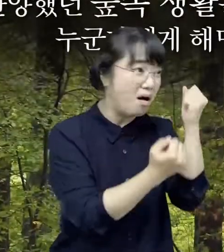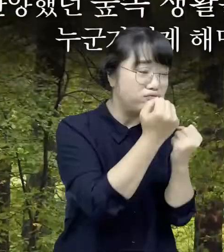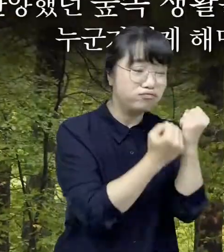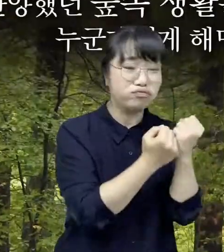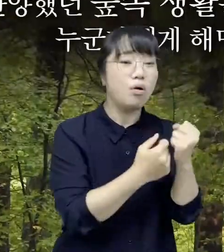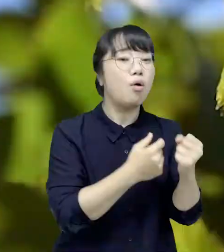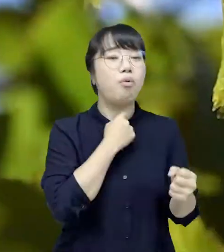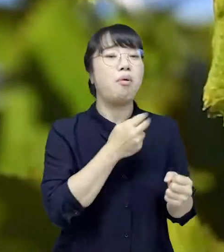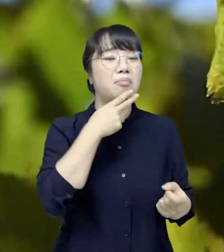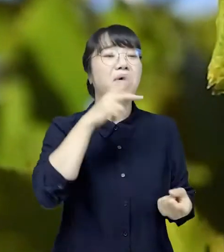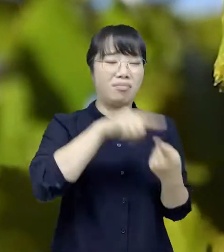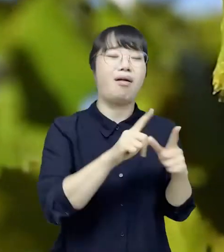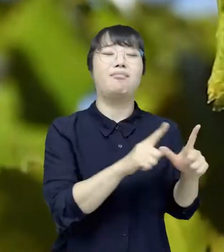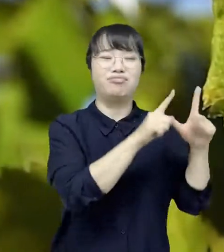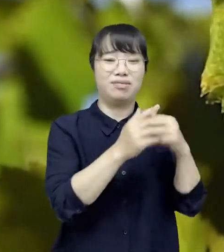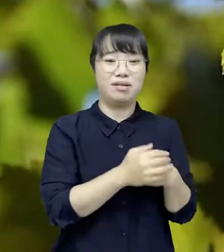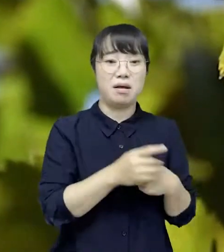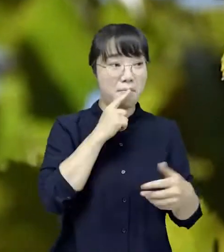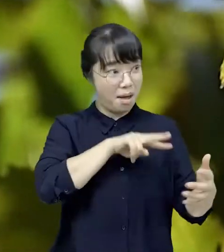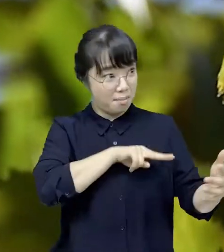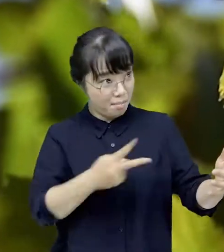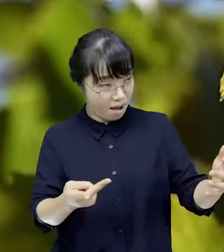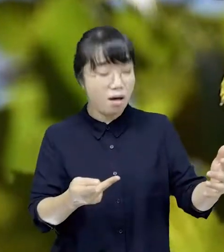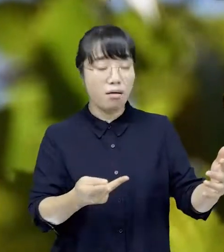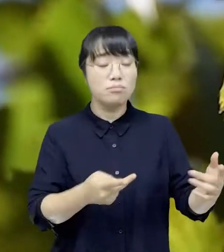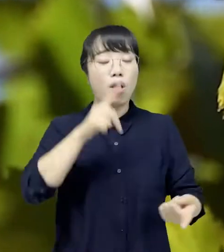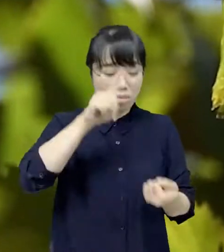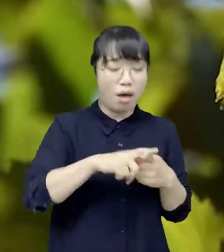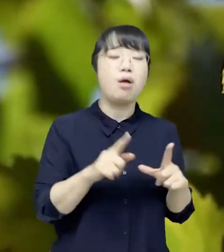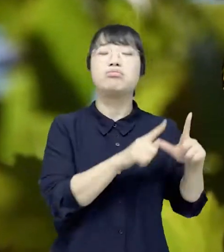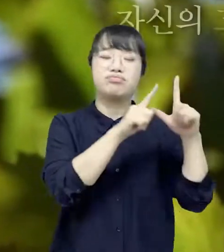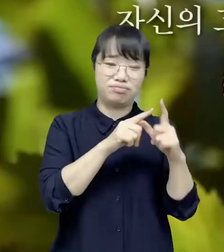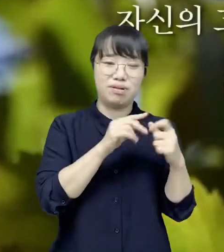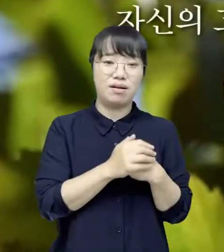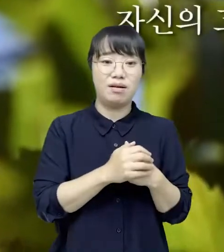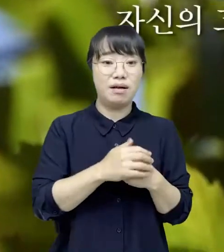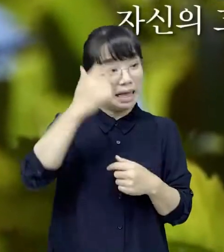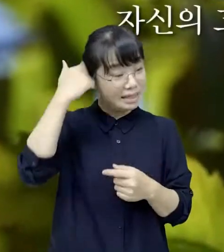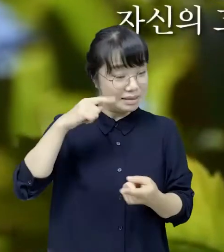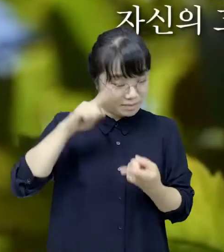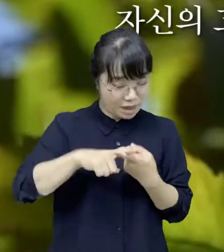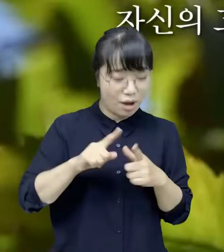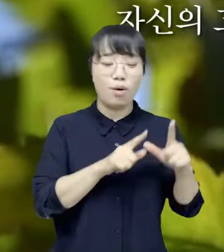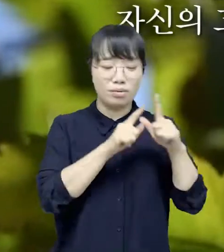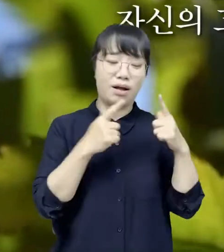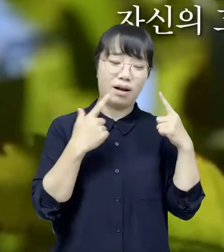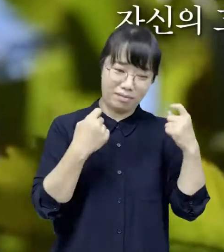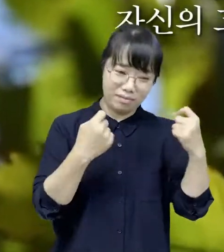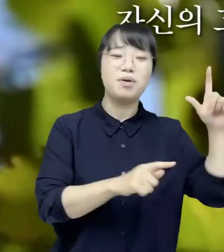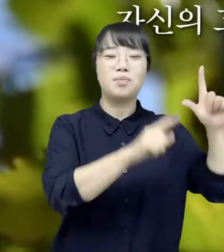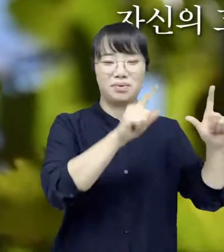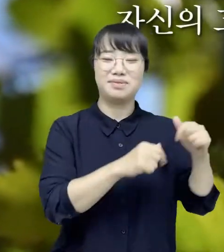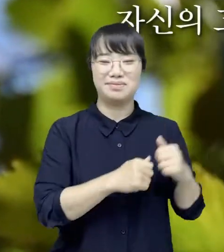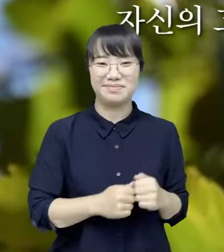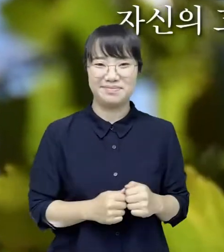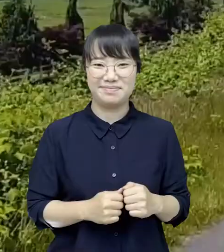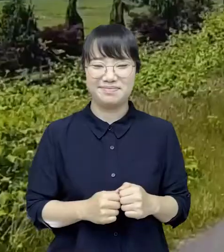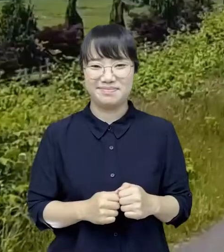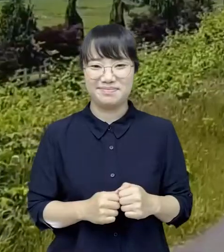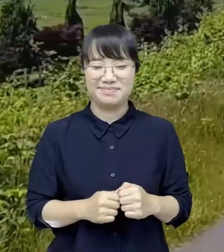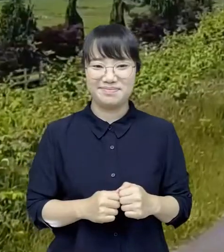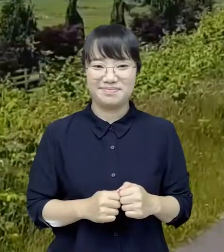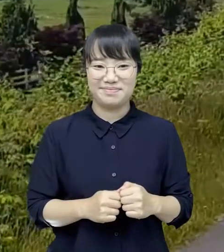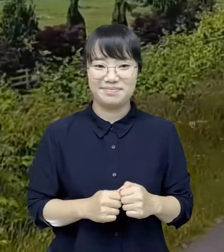누군가에게 해명할 일이 아니었다. 그는 마음이 변하면 변하는 대로 자신의 고유한 느낌 그대로 살았던 것이다.